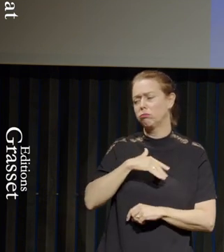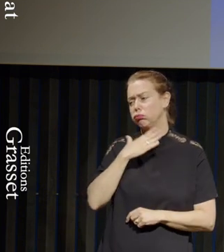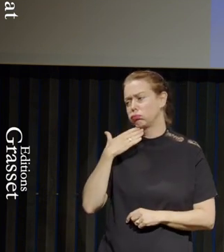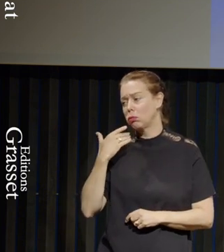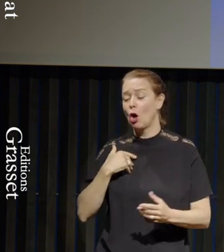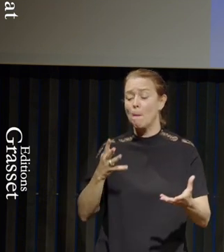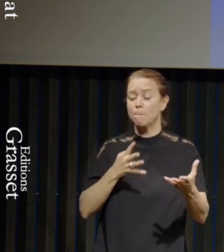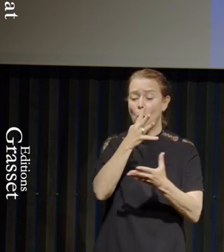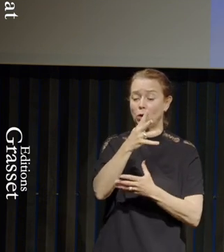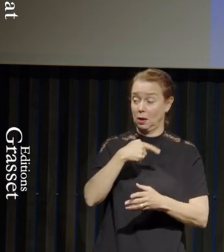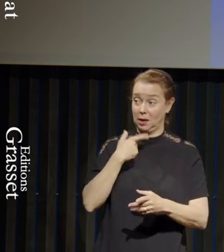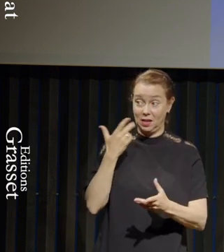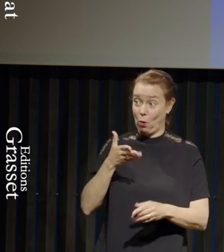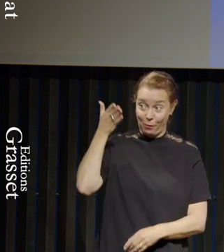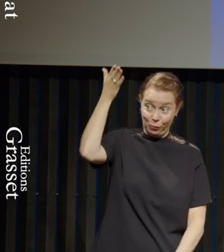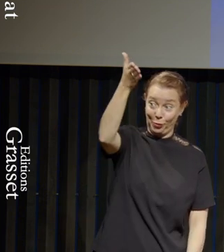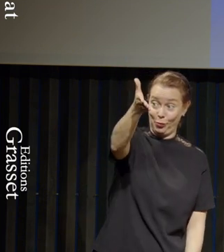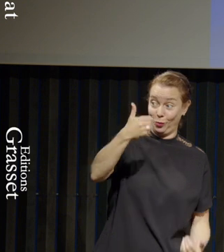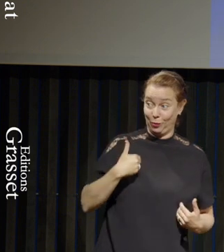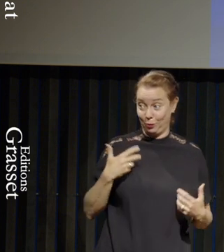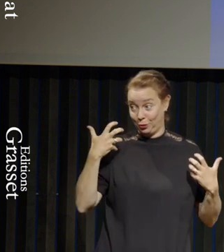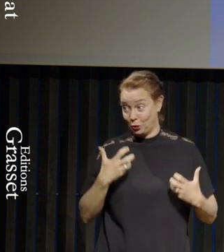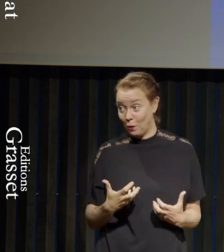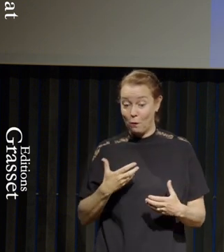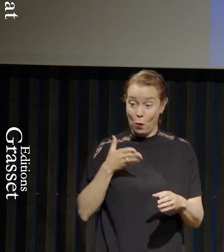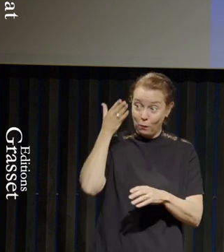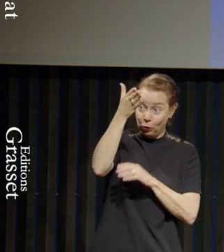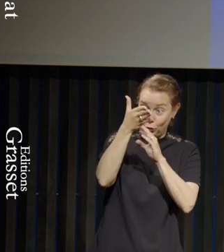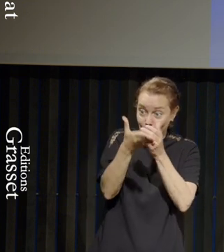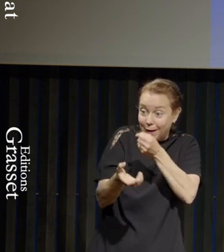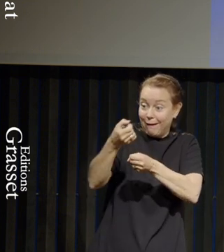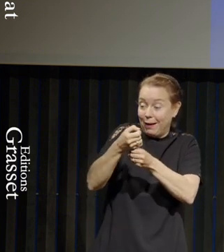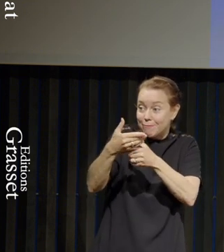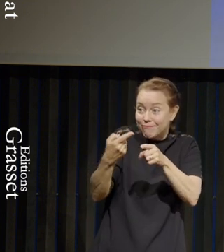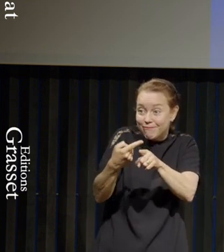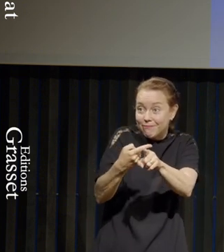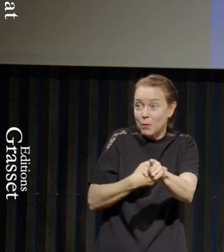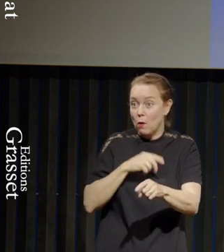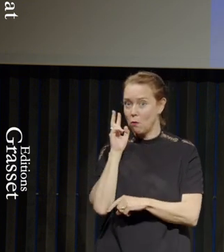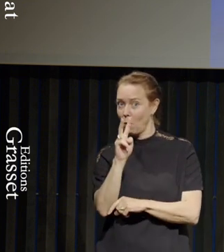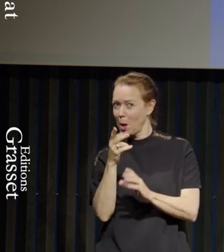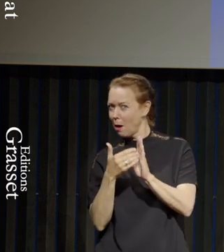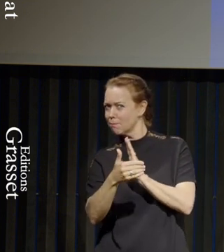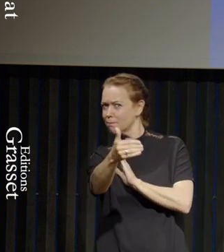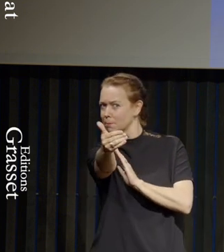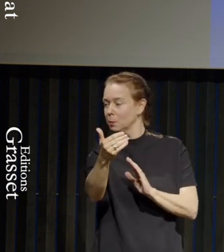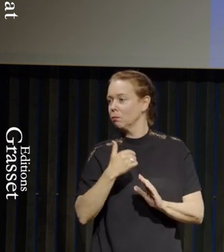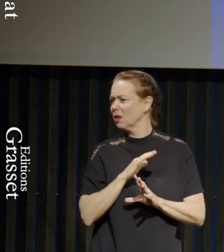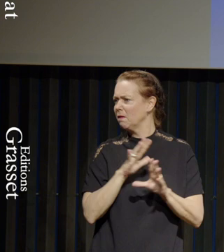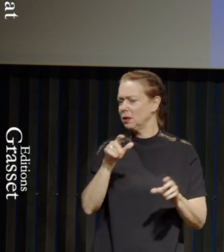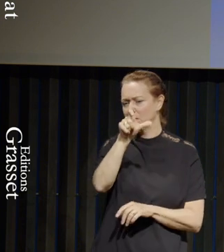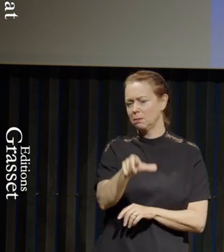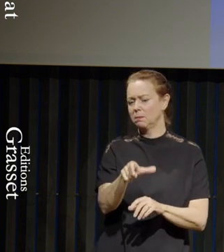projet, c'est le futur. Je veux construire mon futur. Je veux regarder droit devant moi. Je n'irai plus voir